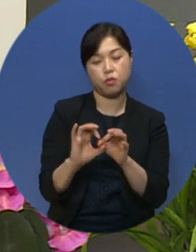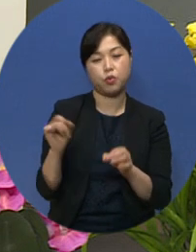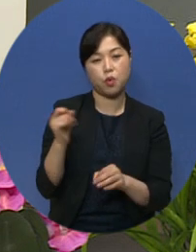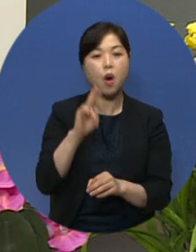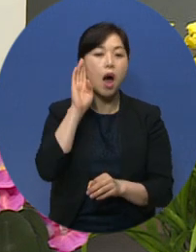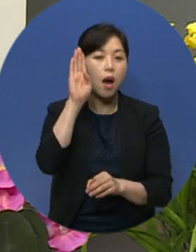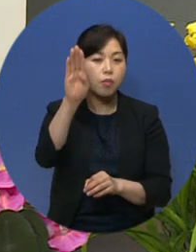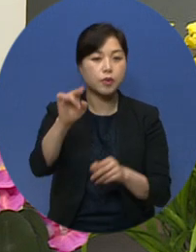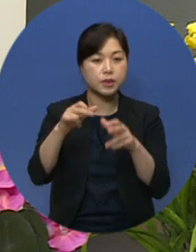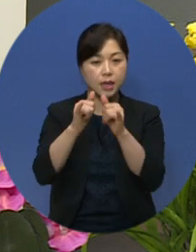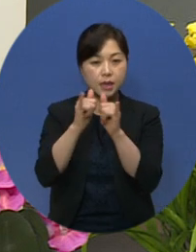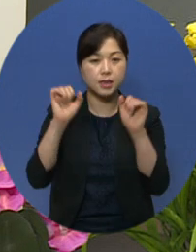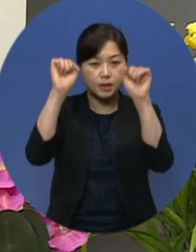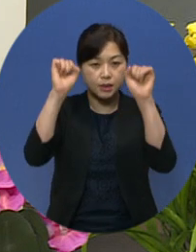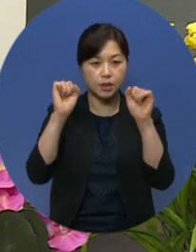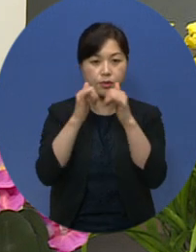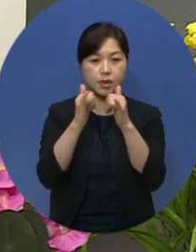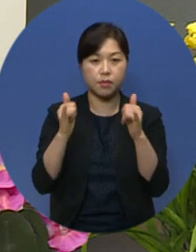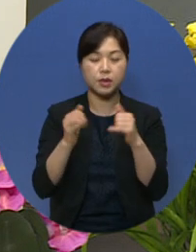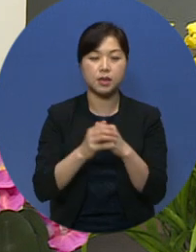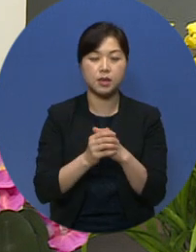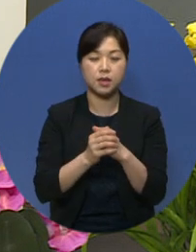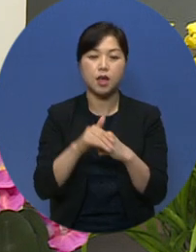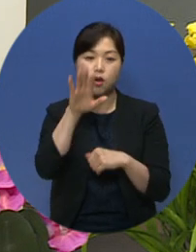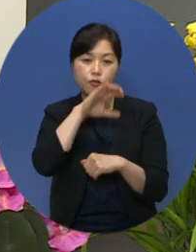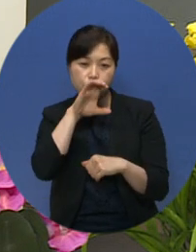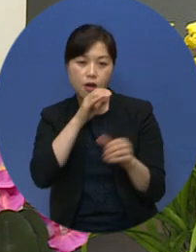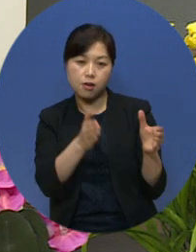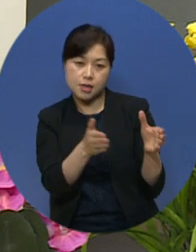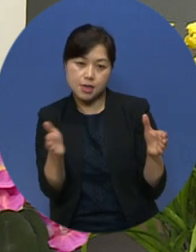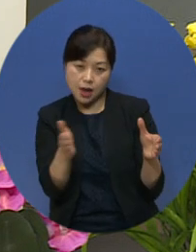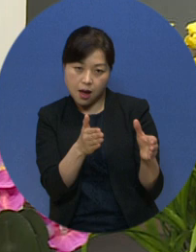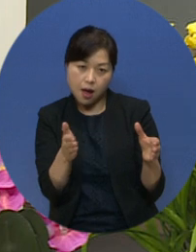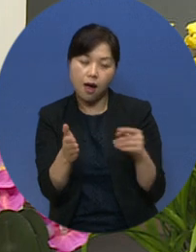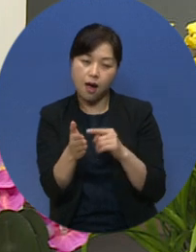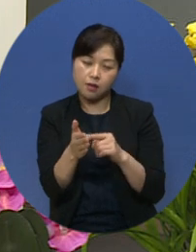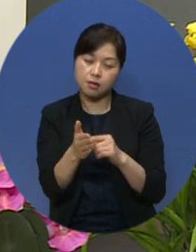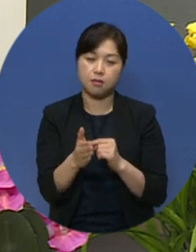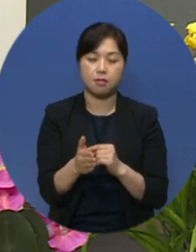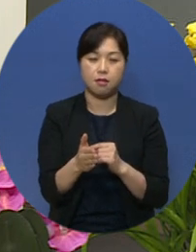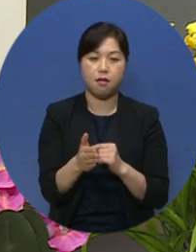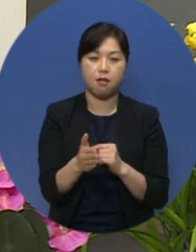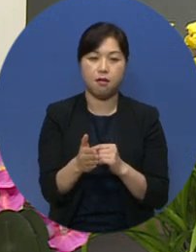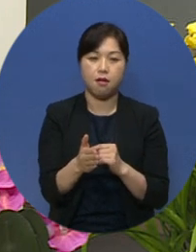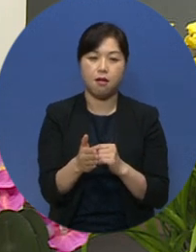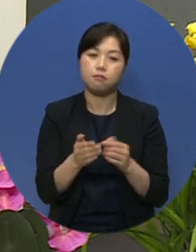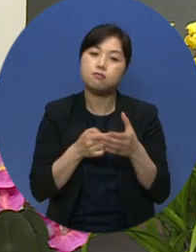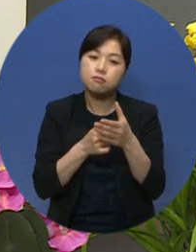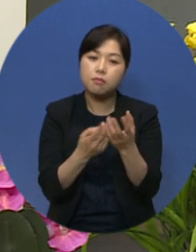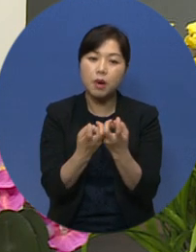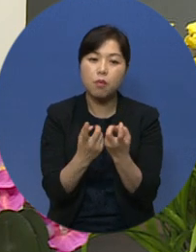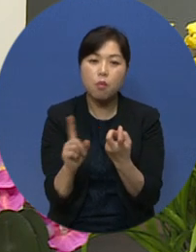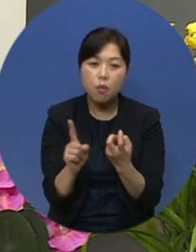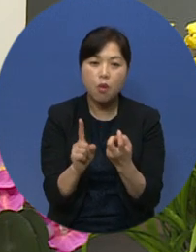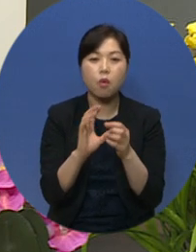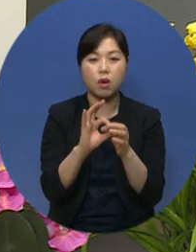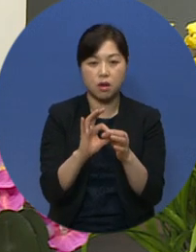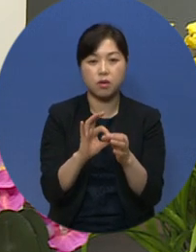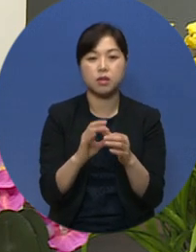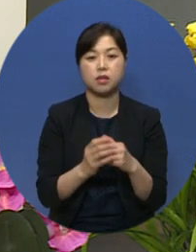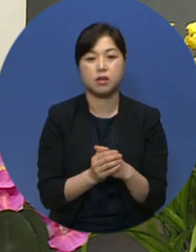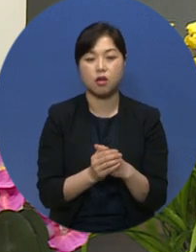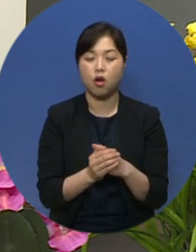장애인체육 인들이 남은기간 훈련은 또 어떻게 진행 해야 할 것인가 여기에 대해서 여러가지